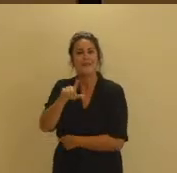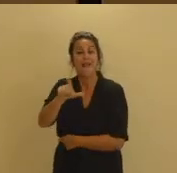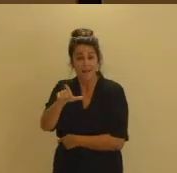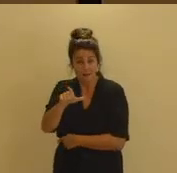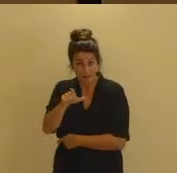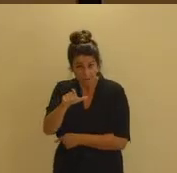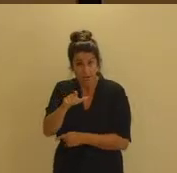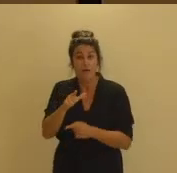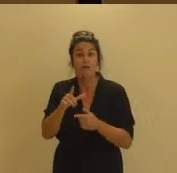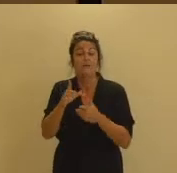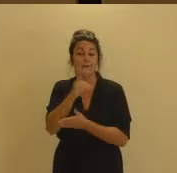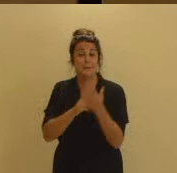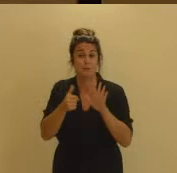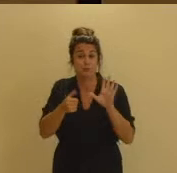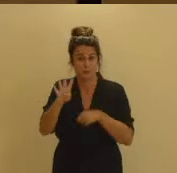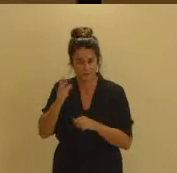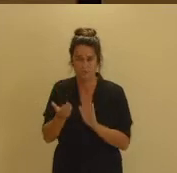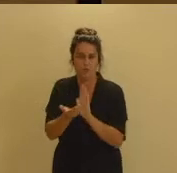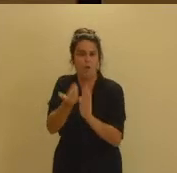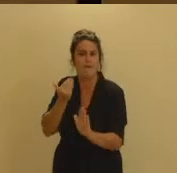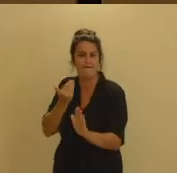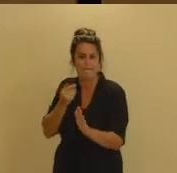Pyrénées-Atlantiques.